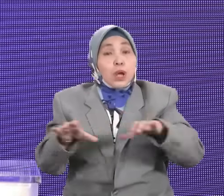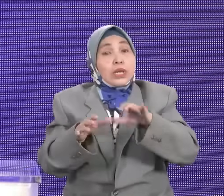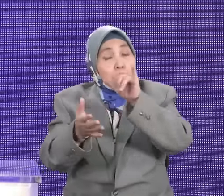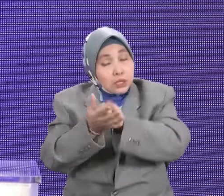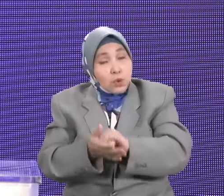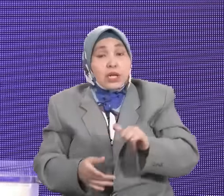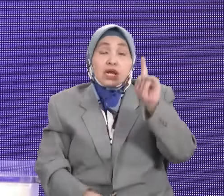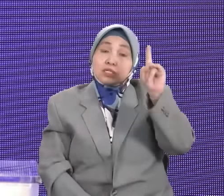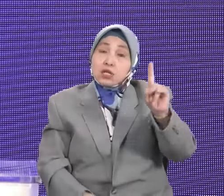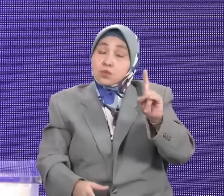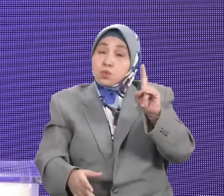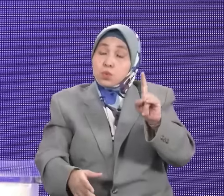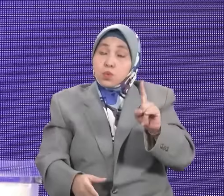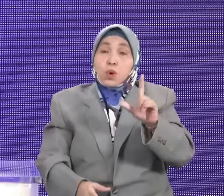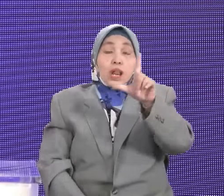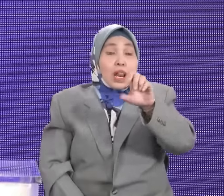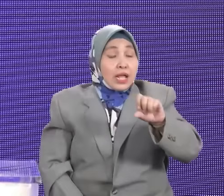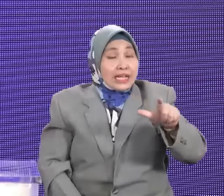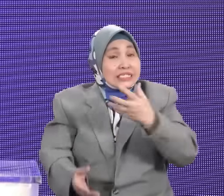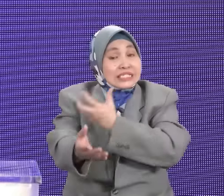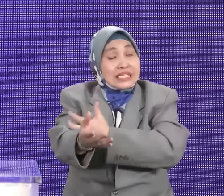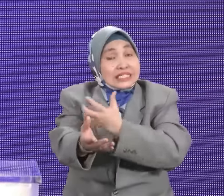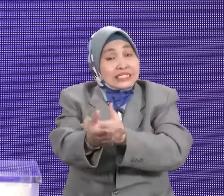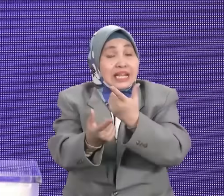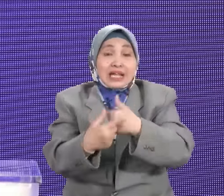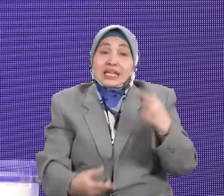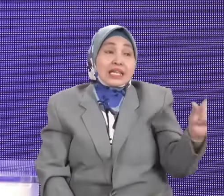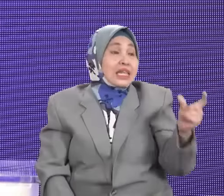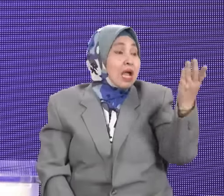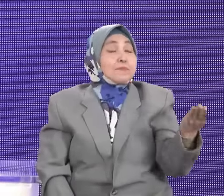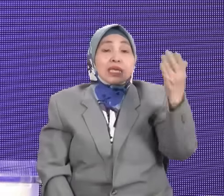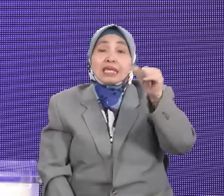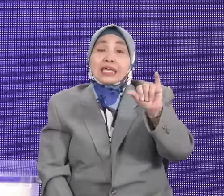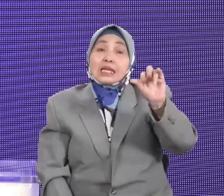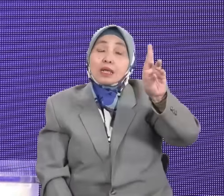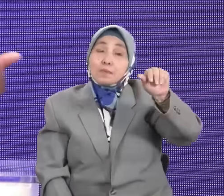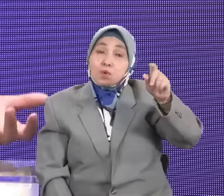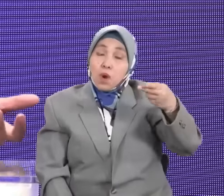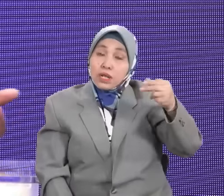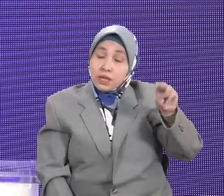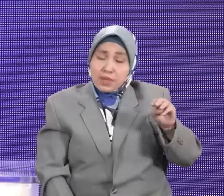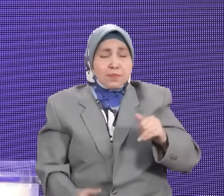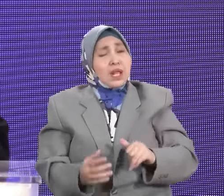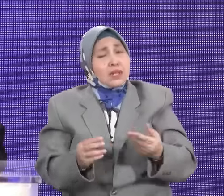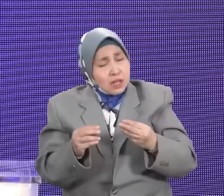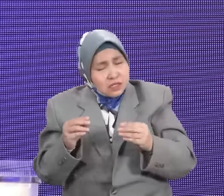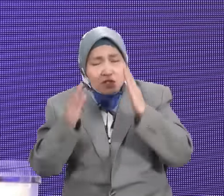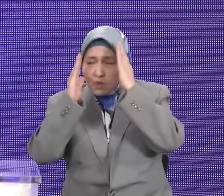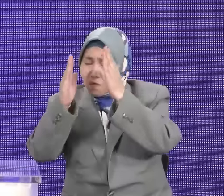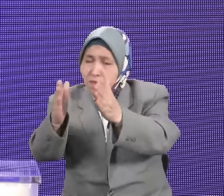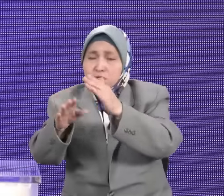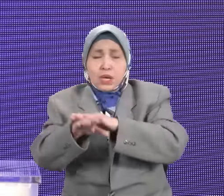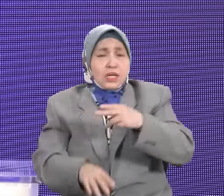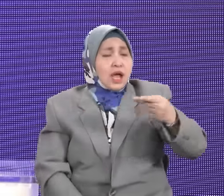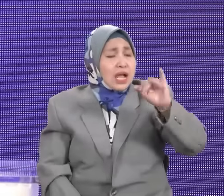satu Legacy Legacy daripada Nabi Ibrahim tapi sebenarnya ini lebih kepada hajar ya Jadi kalau ada yang kata bahwa